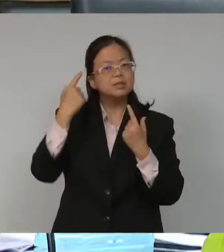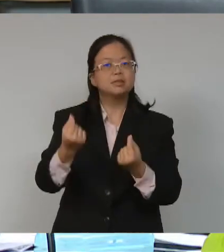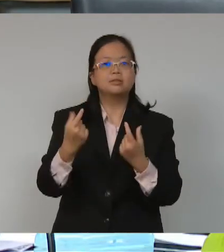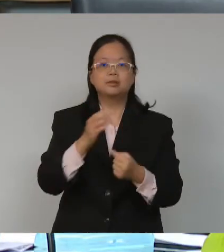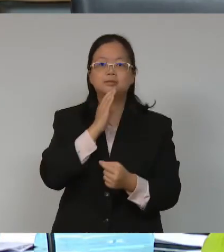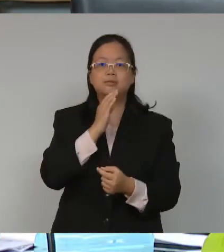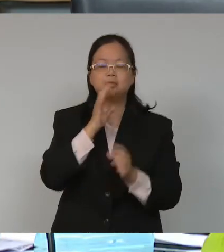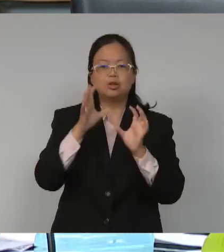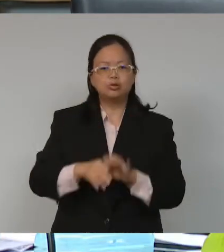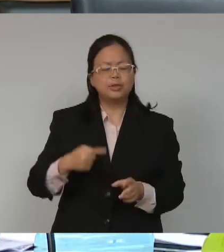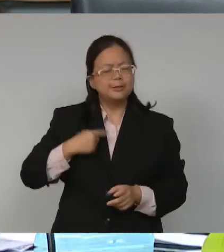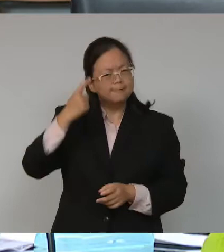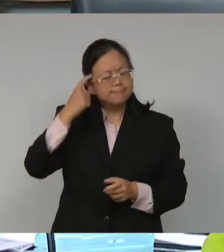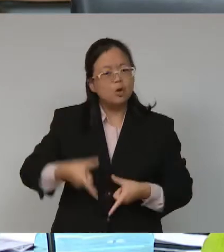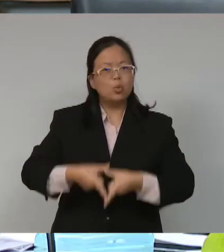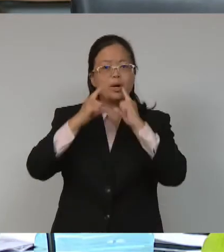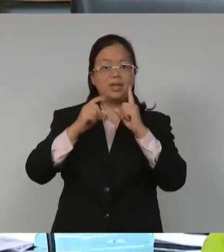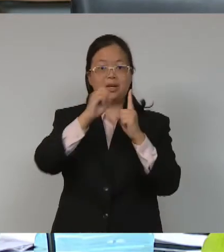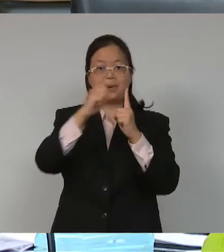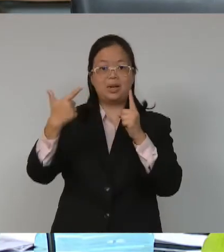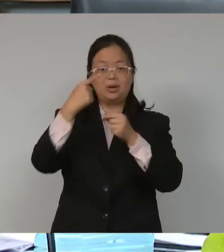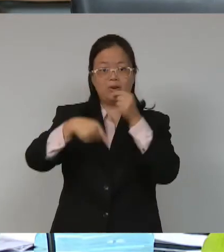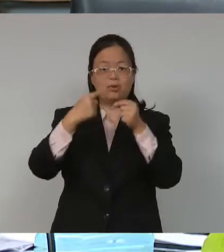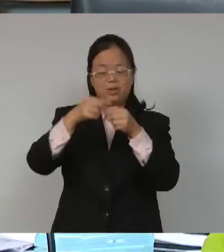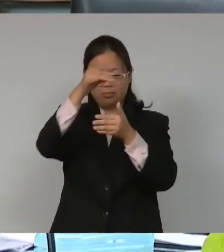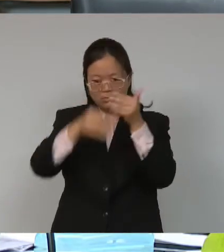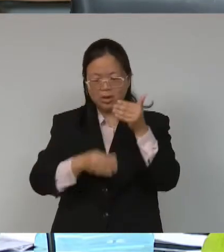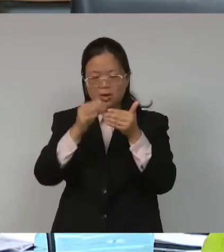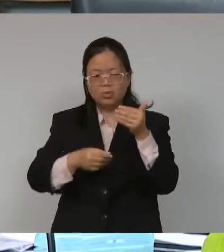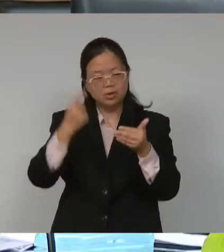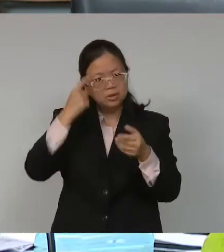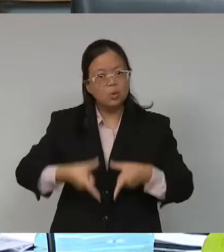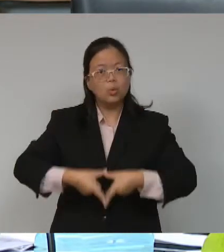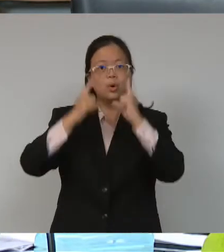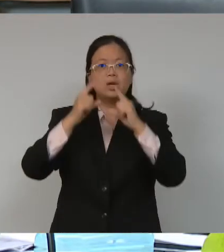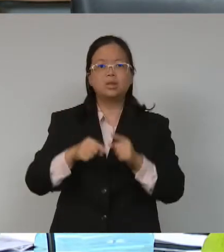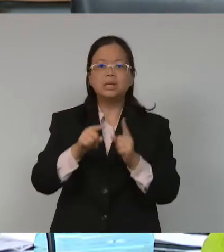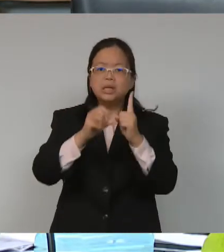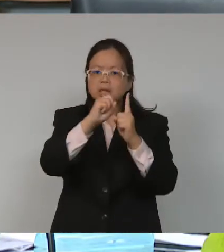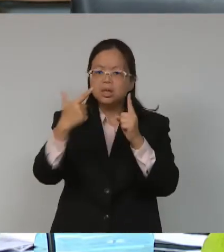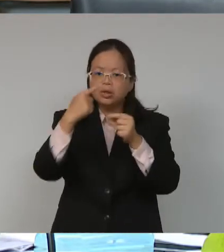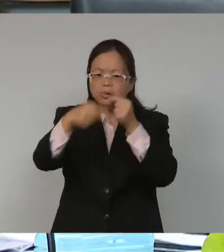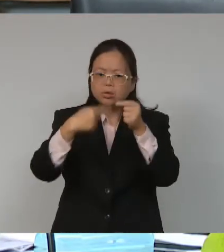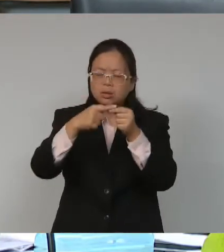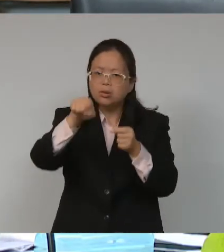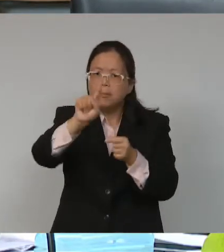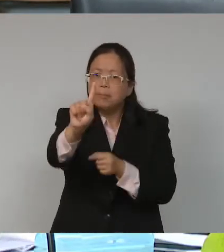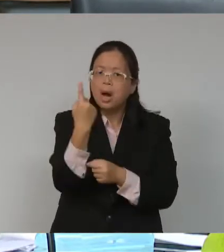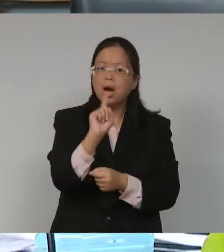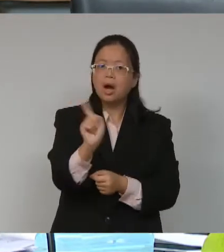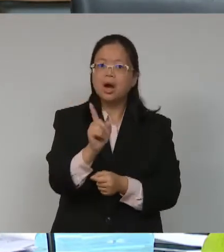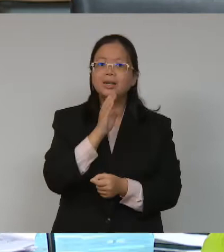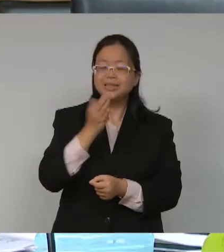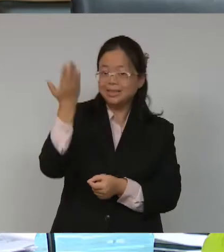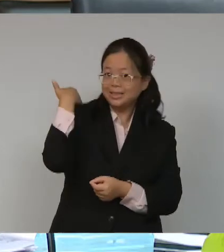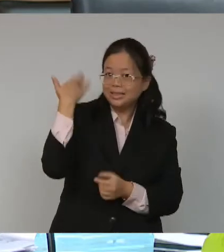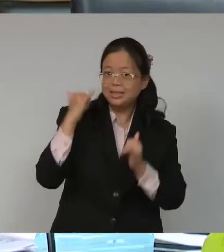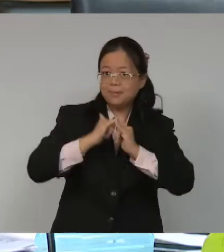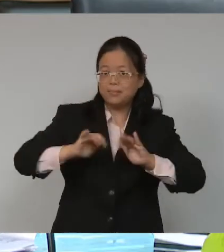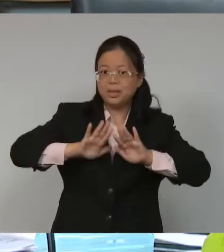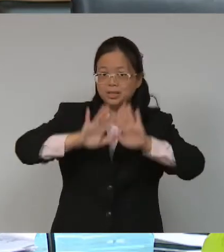的106年的这个条文。这个106年条文怎么产生的呢？这是我们民进党的立法委员啊，郑丽君